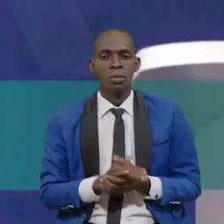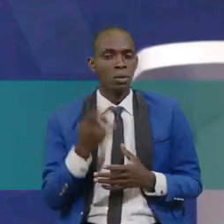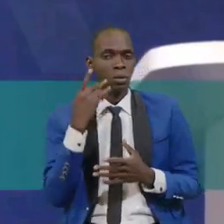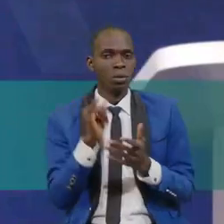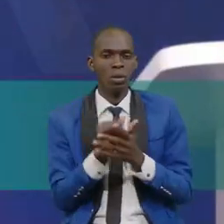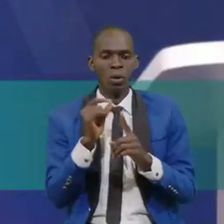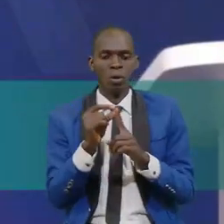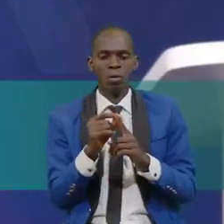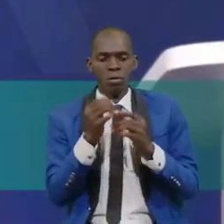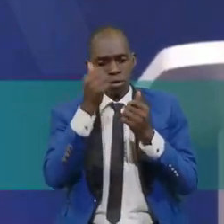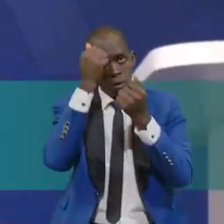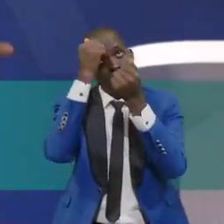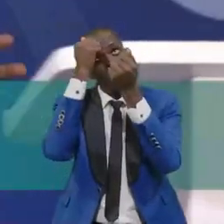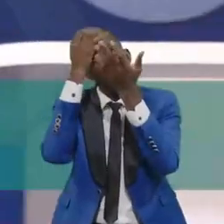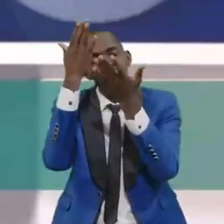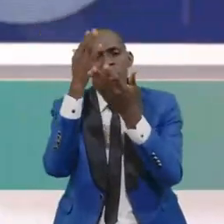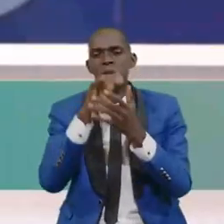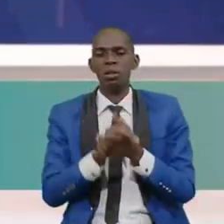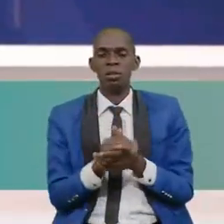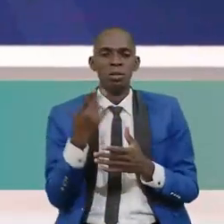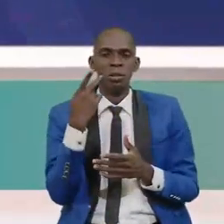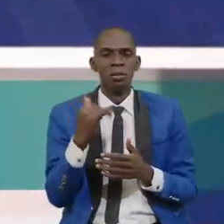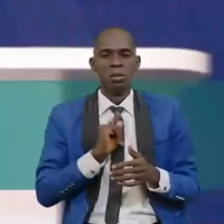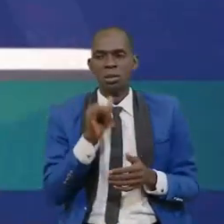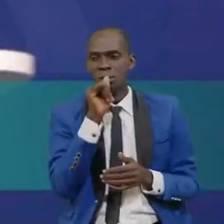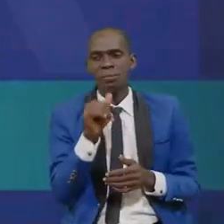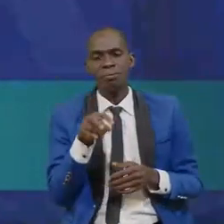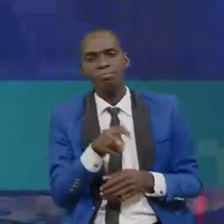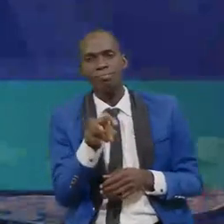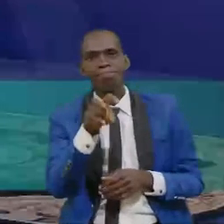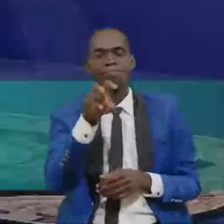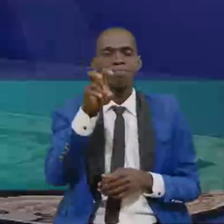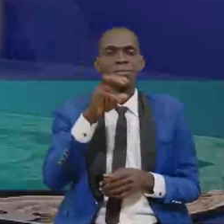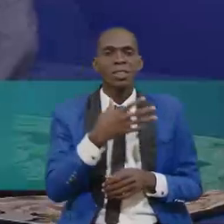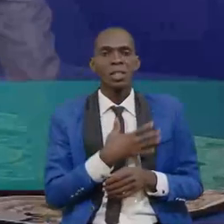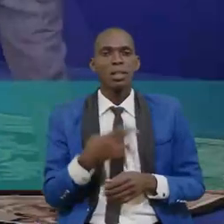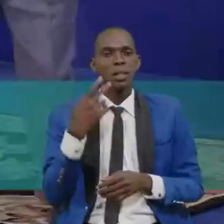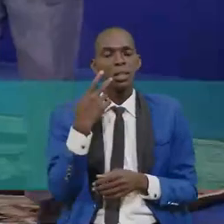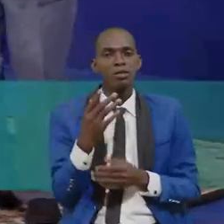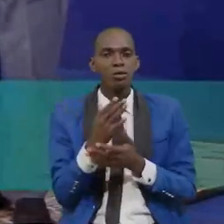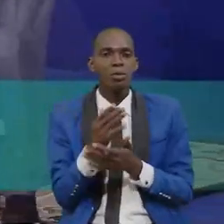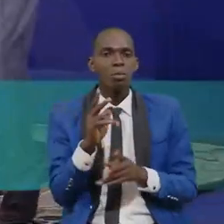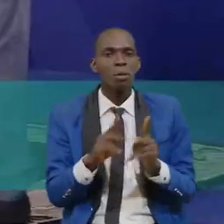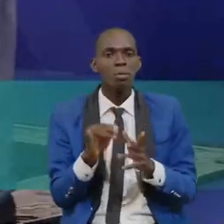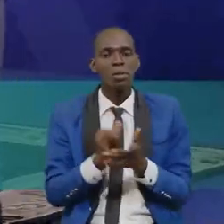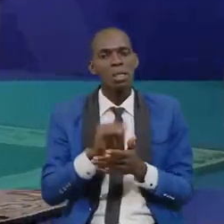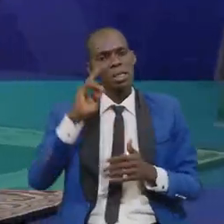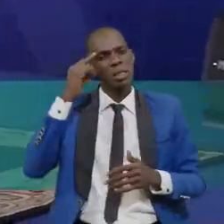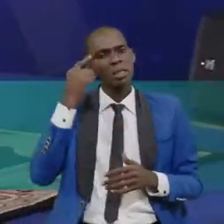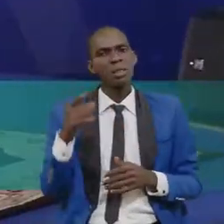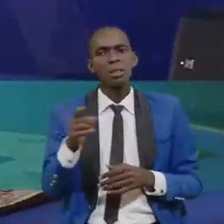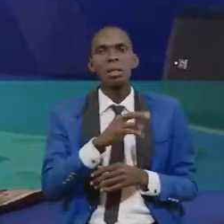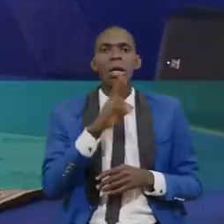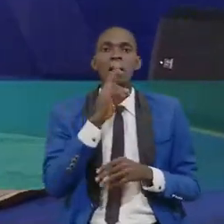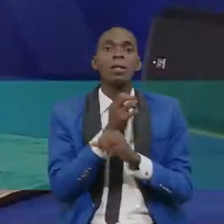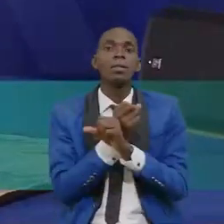Souligné, qui lui obéissent. Je voyage et je vois des gens qui pensent qu'ils sont